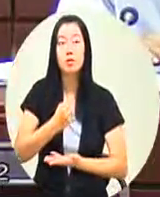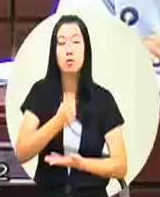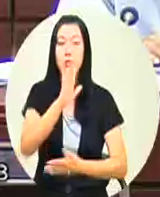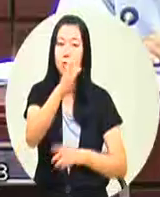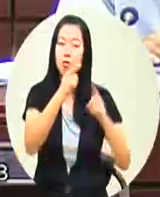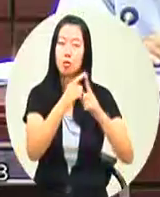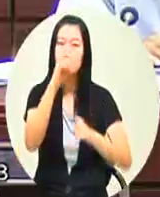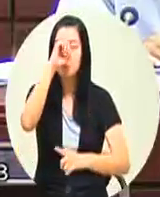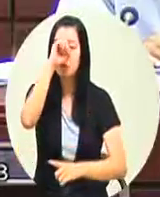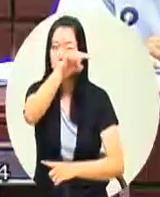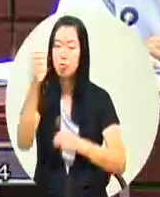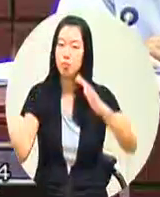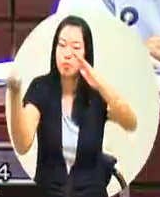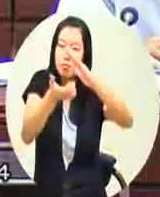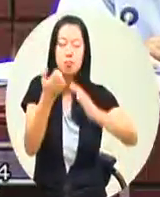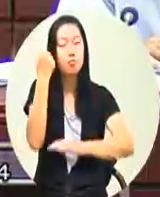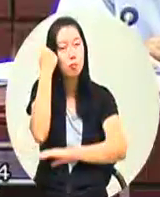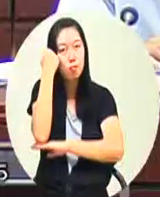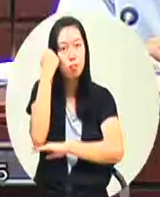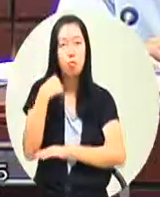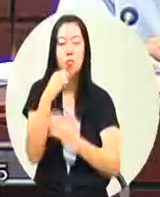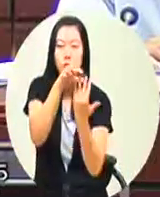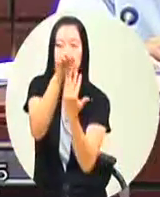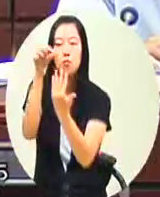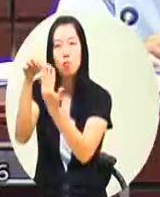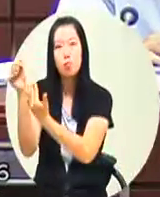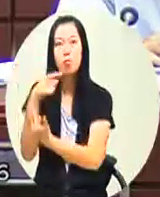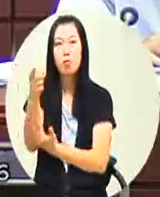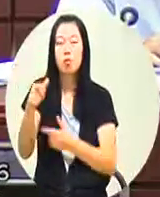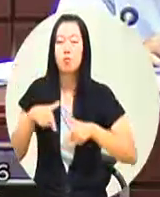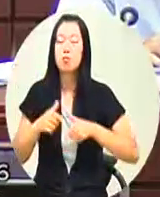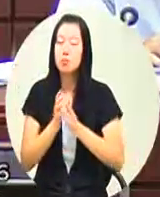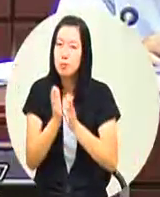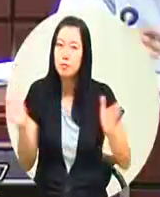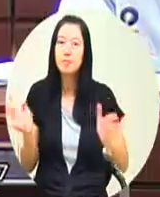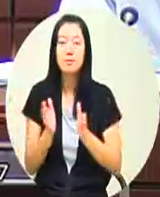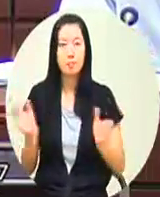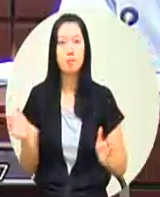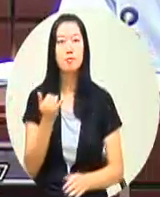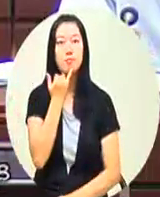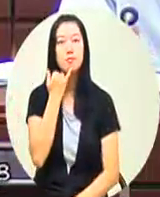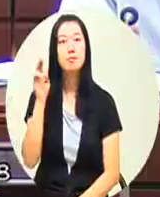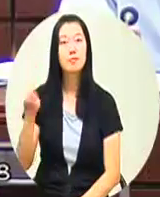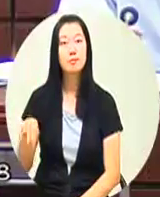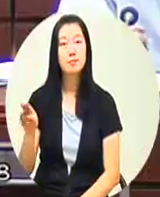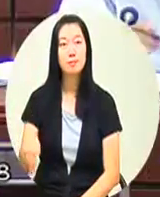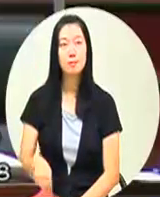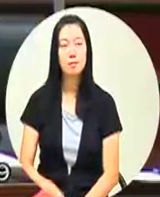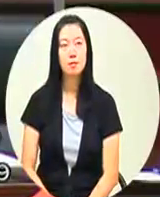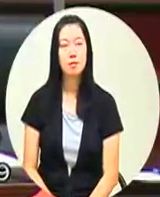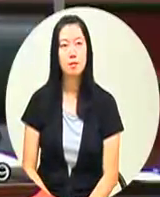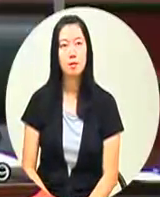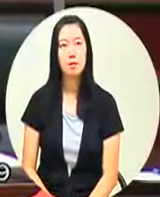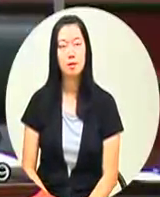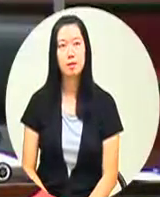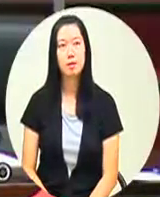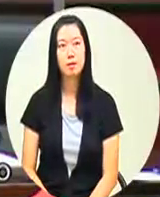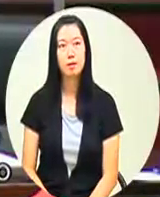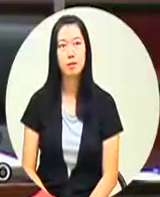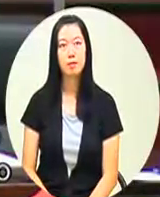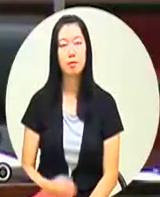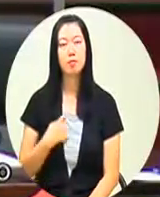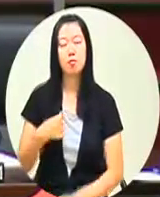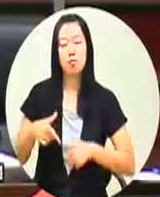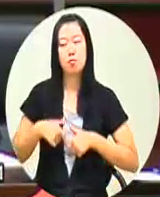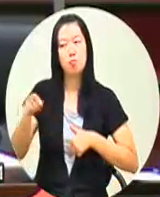希望能够住在那里，那我们都采取一些弹性的做法。 哦，好。然后我们将心比心